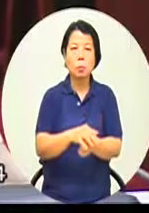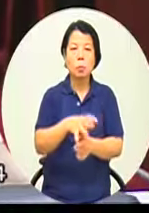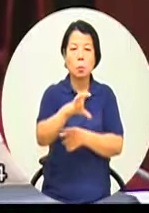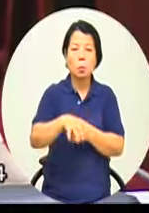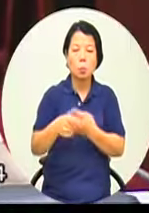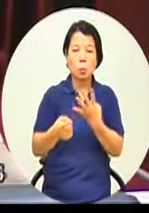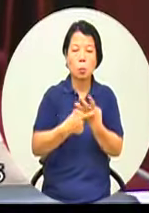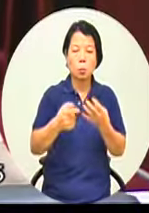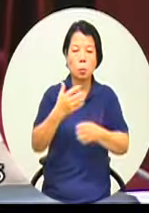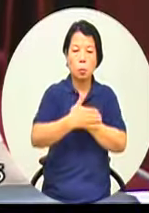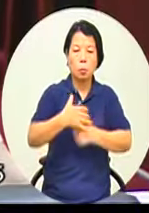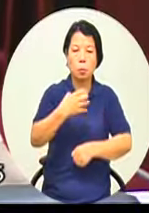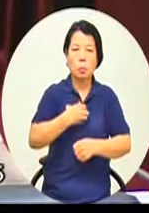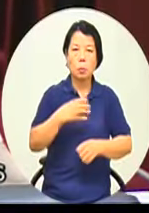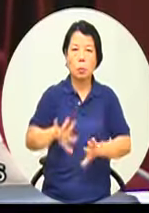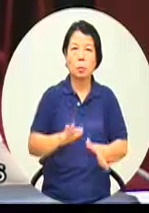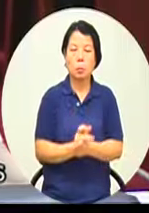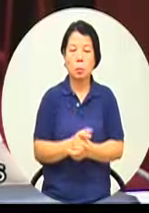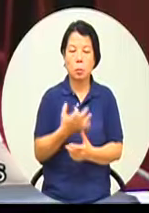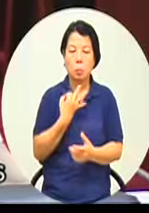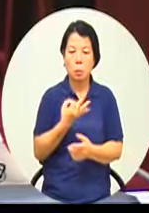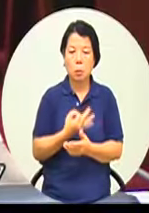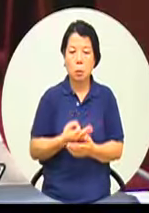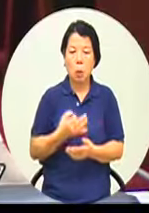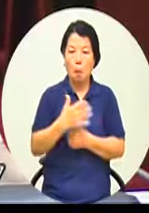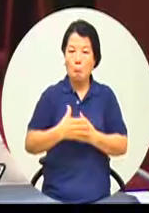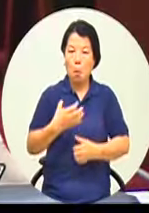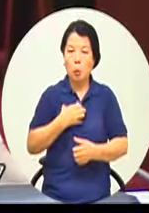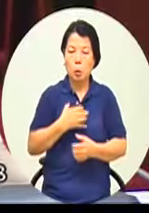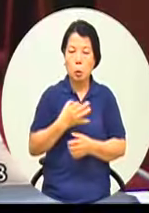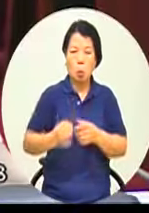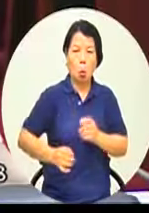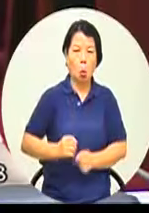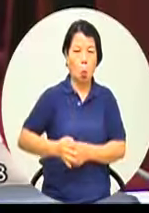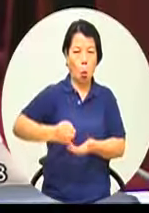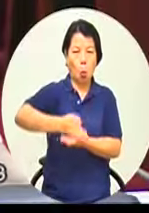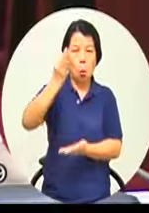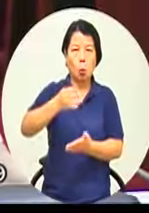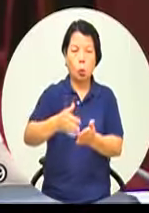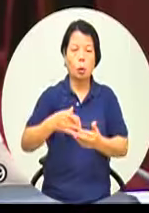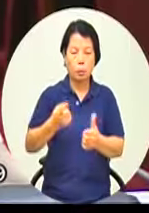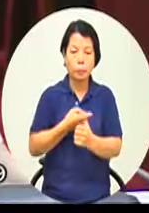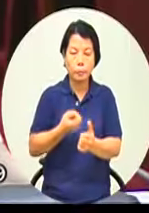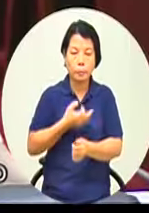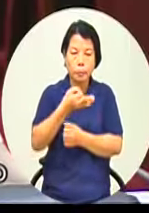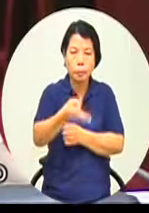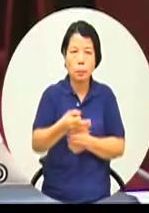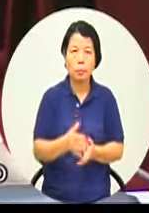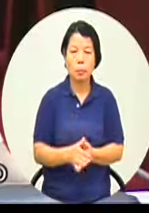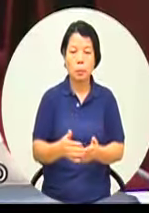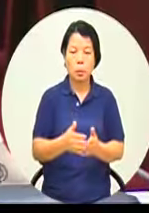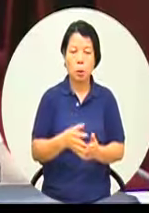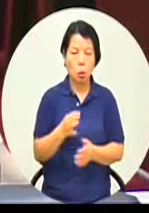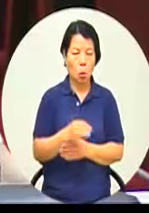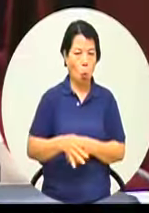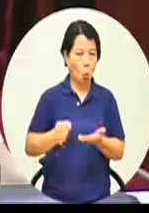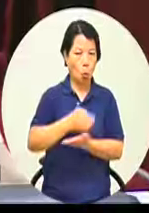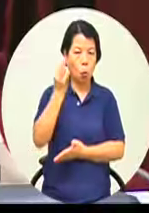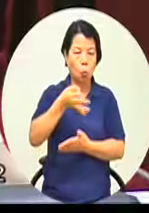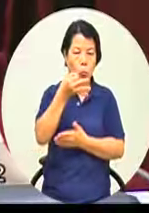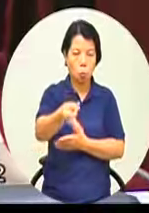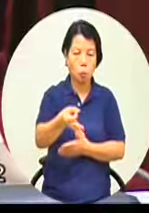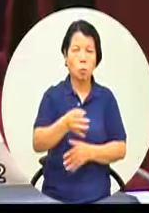这个保险费用不便宜诶，农民嘛是爱先支出一笔为数可观的保险费